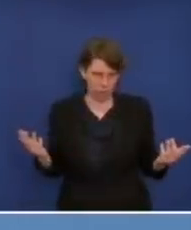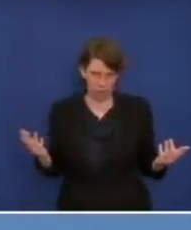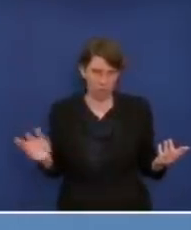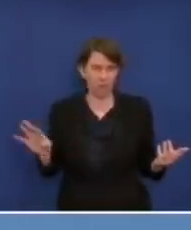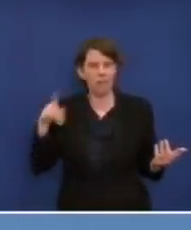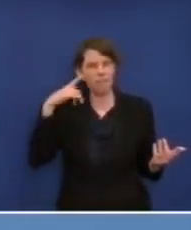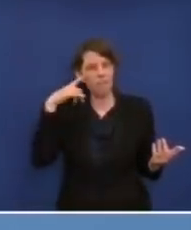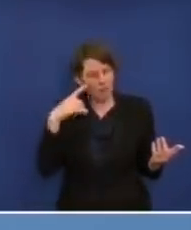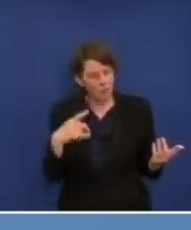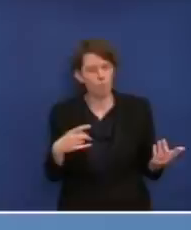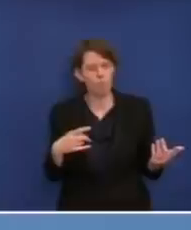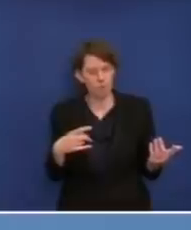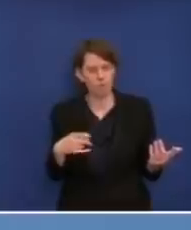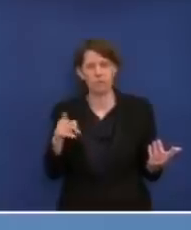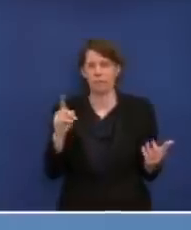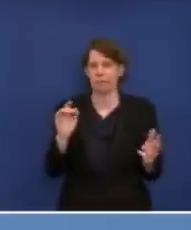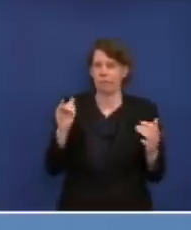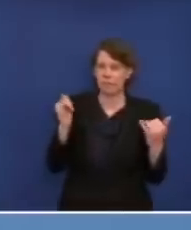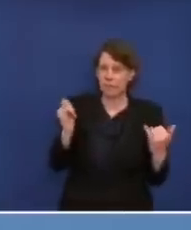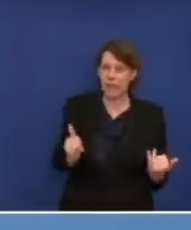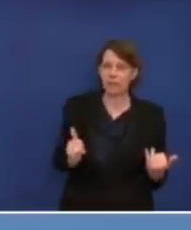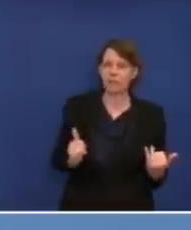sollte sich davor hüten,